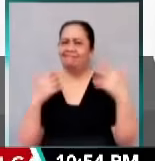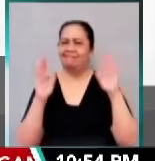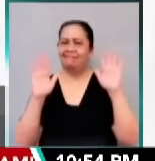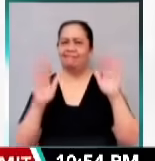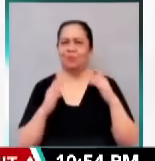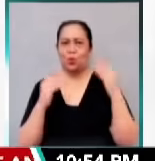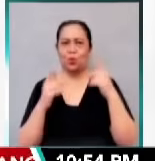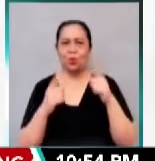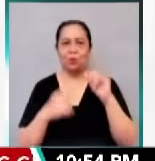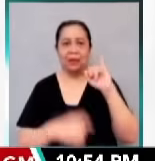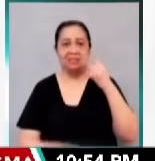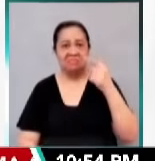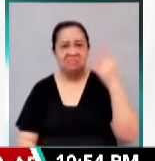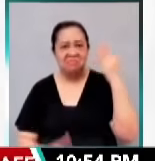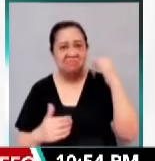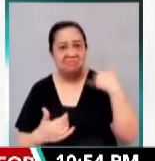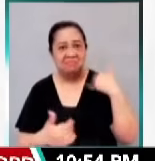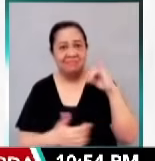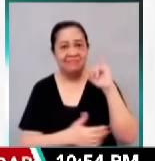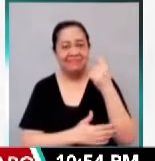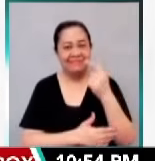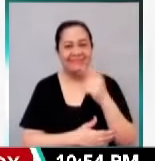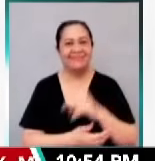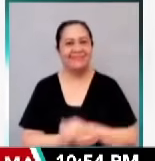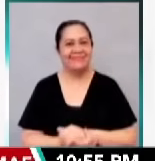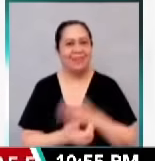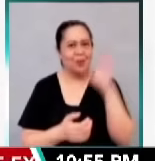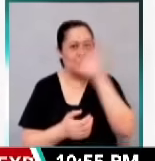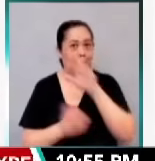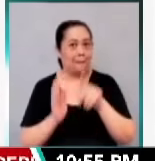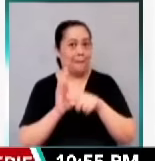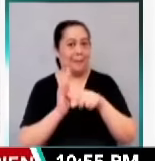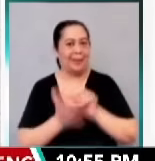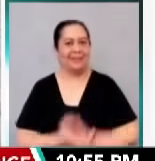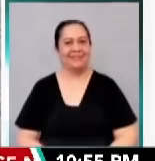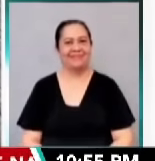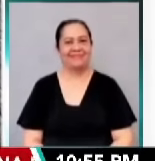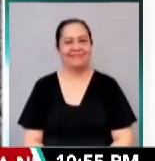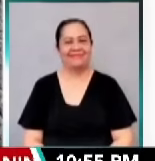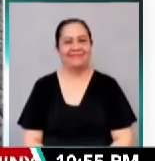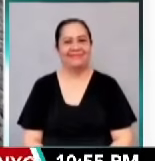siya, no? Mm-hmm. Hanapin ko siya mamaya.